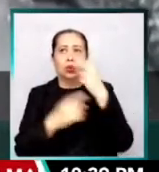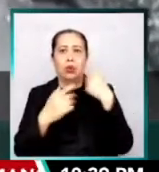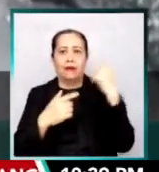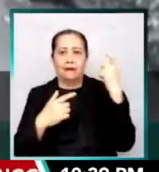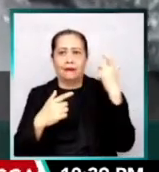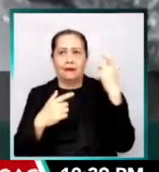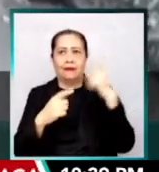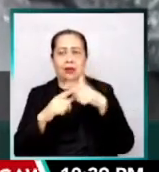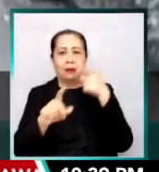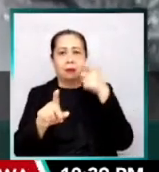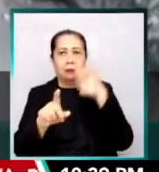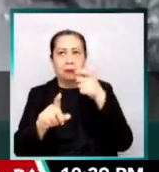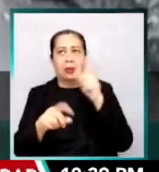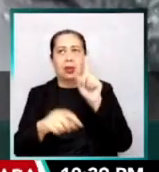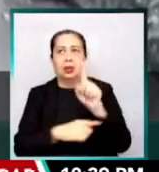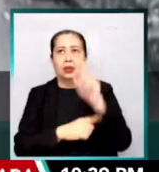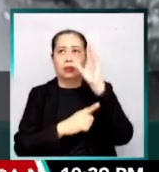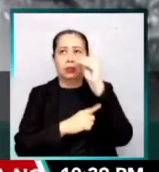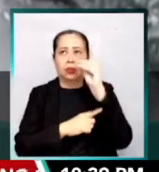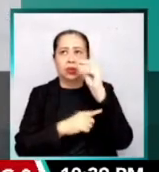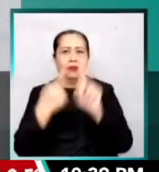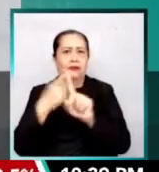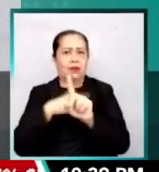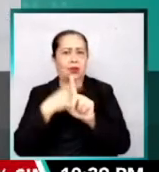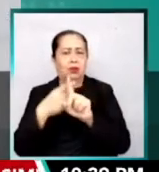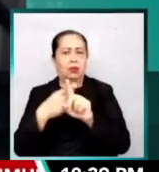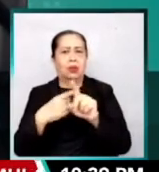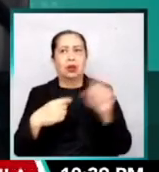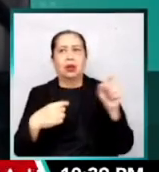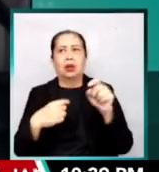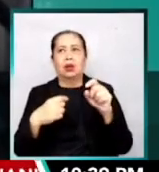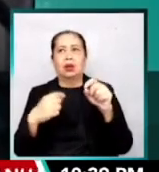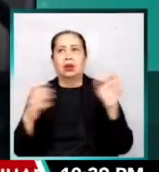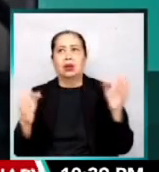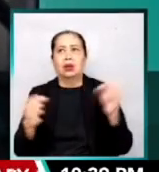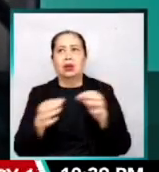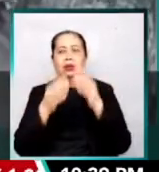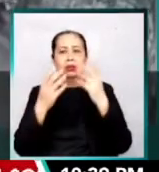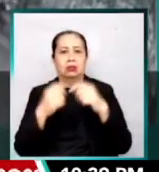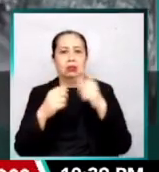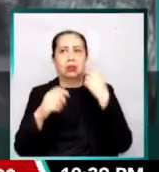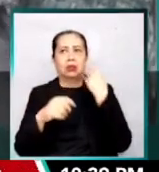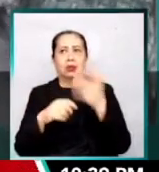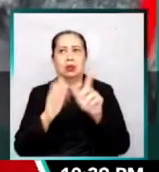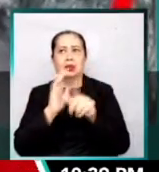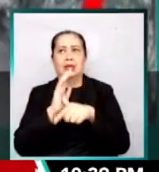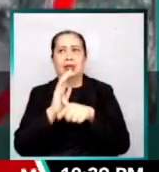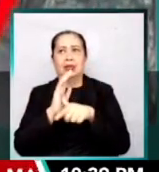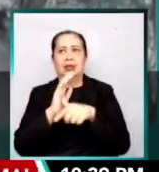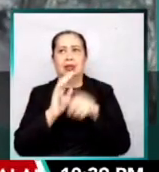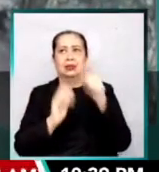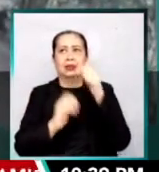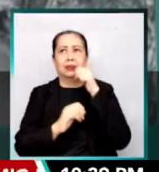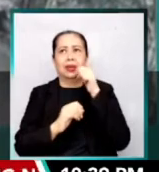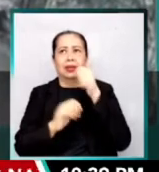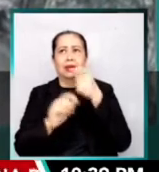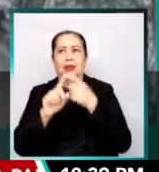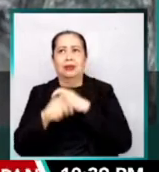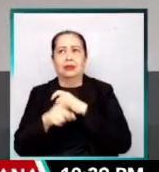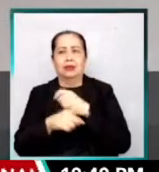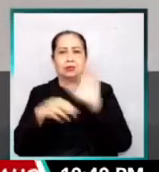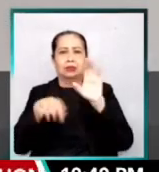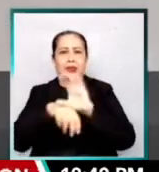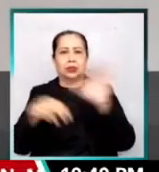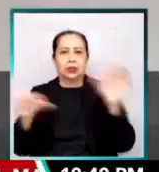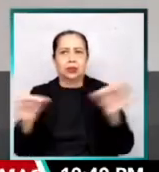Tinamaan ng bala ang isang lalaking galing Misa de Gallo na isugod siya sa ospital pero namatay kalaunan. Isang babaeng galing din sa pagsisimba ang nabaril at